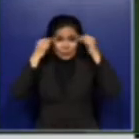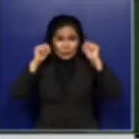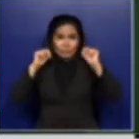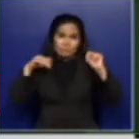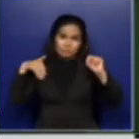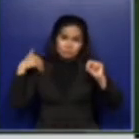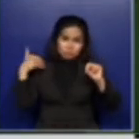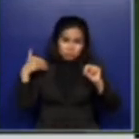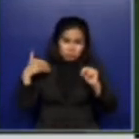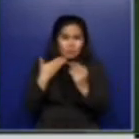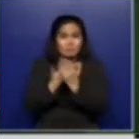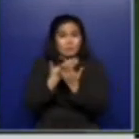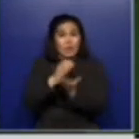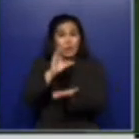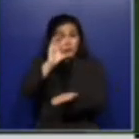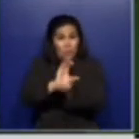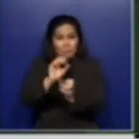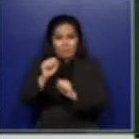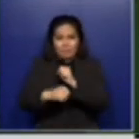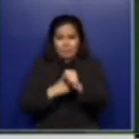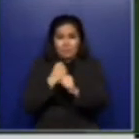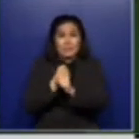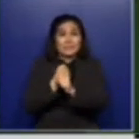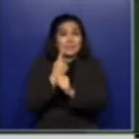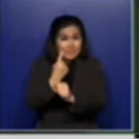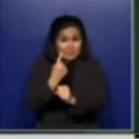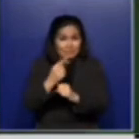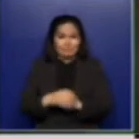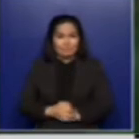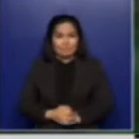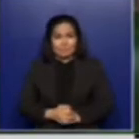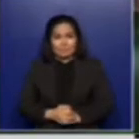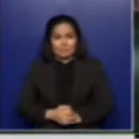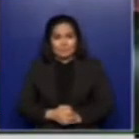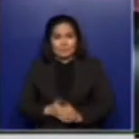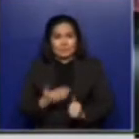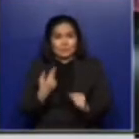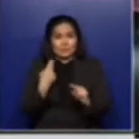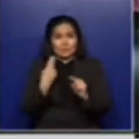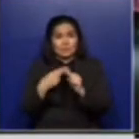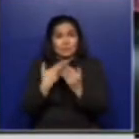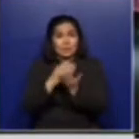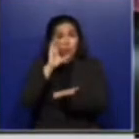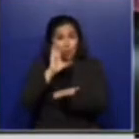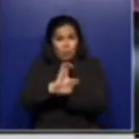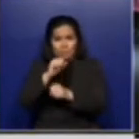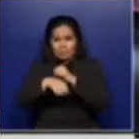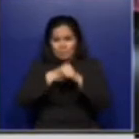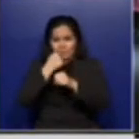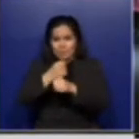ก็งบประมาณปีแรกที่ท่านดำเนินการจัดทำเราเรียกว่างบประมาณประจำปี